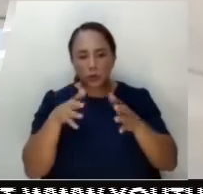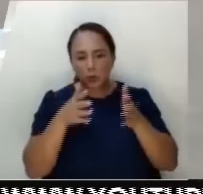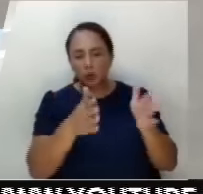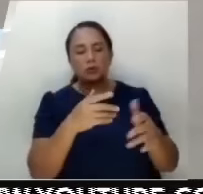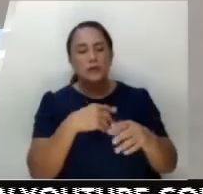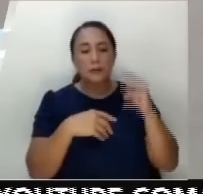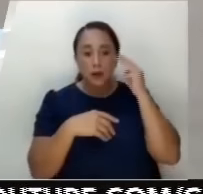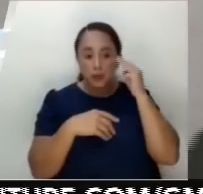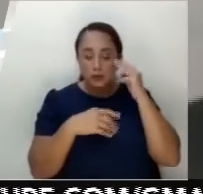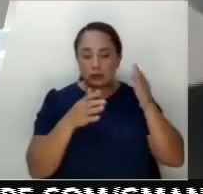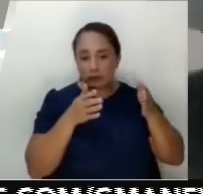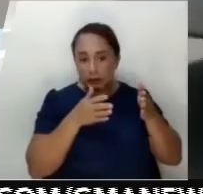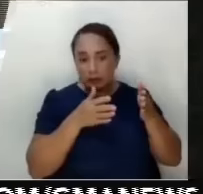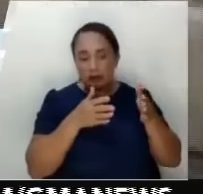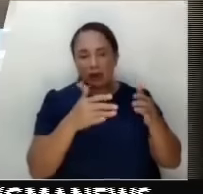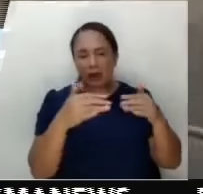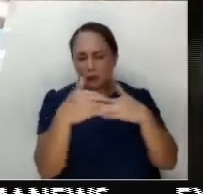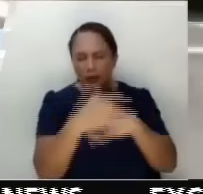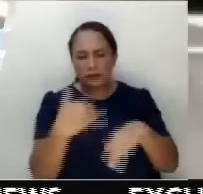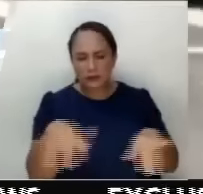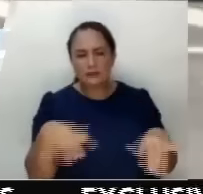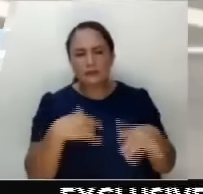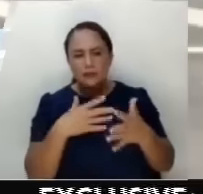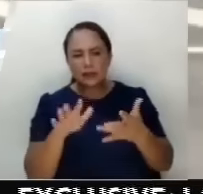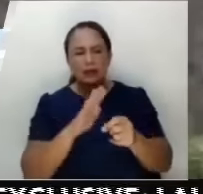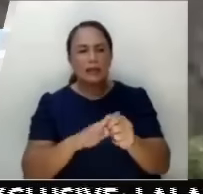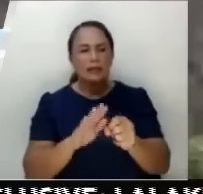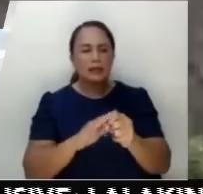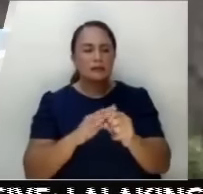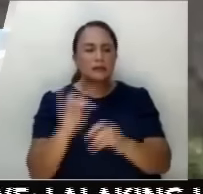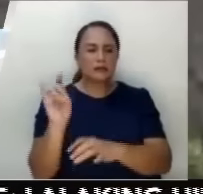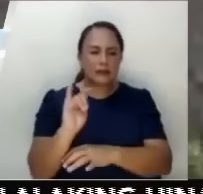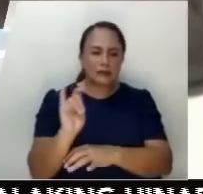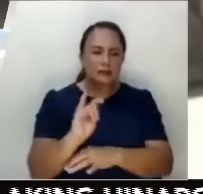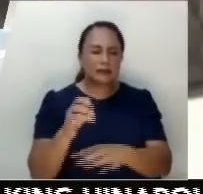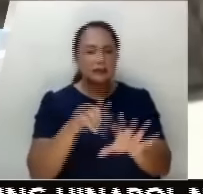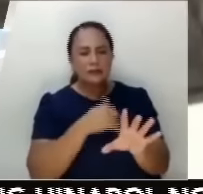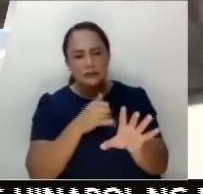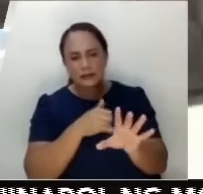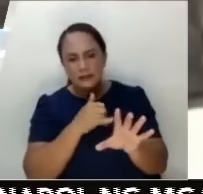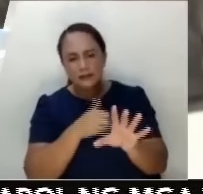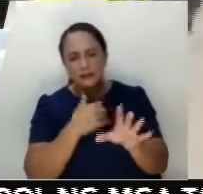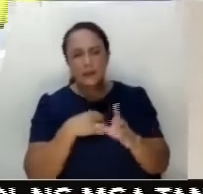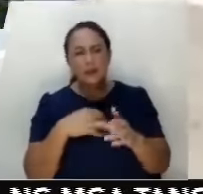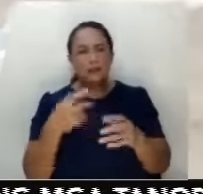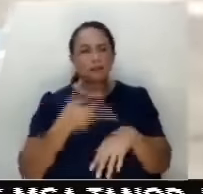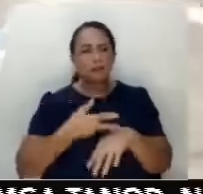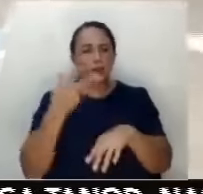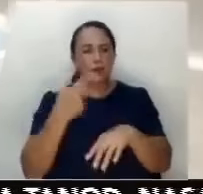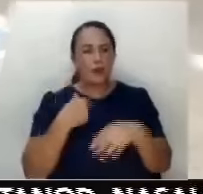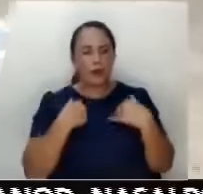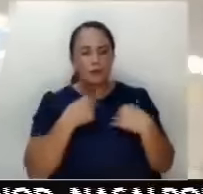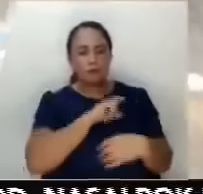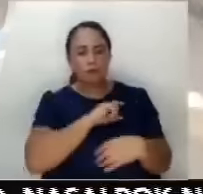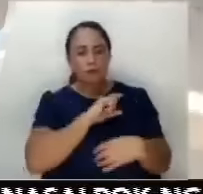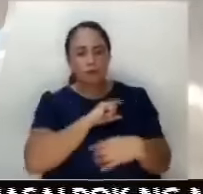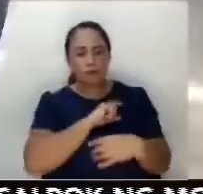proper. Sapat din ang bilang ng mga pumapasadang taxi at jeepney. Dinoble naman ang mga nakatalagang pulis sa mga pasyalan sa